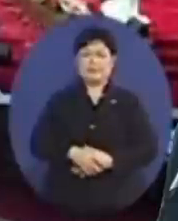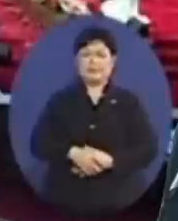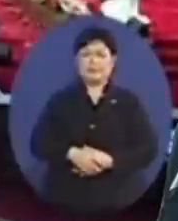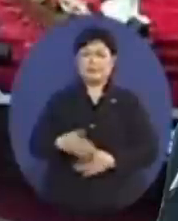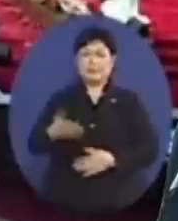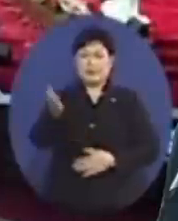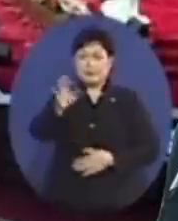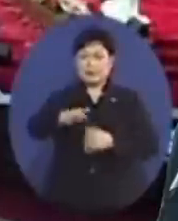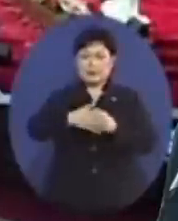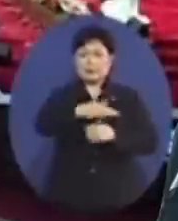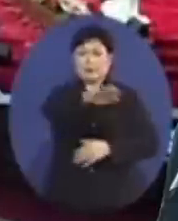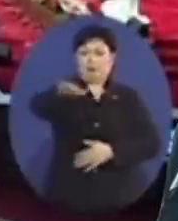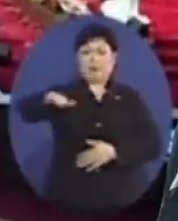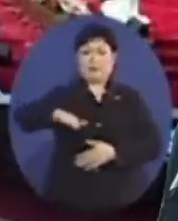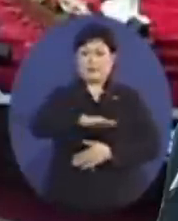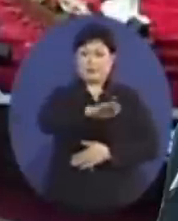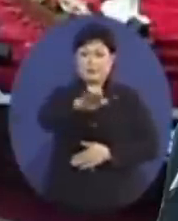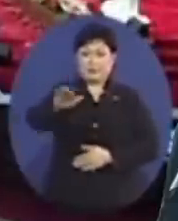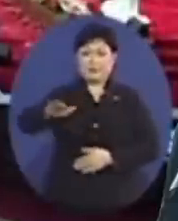그러니 우리는